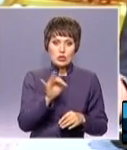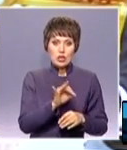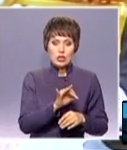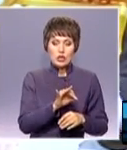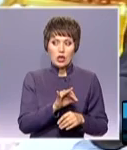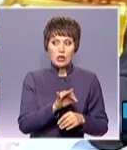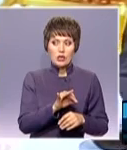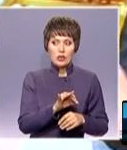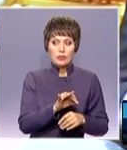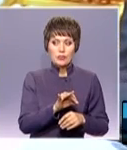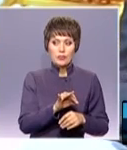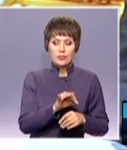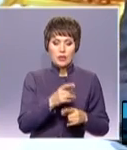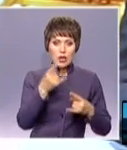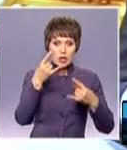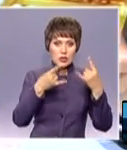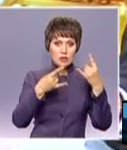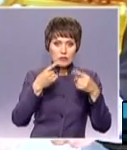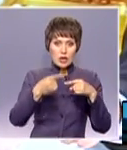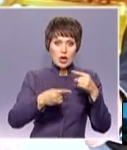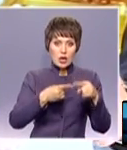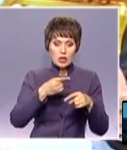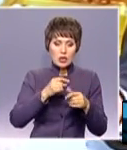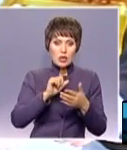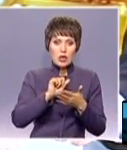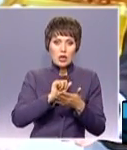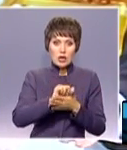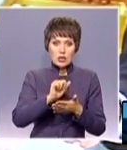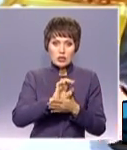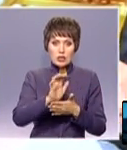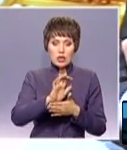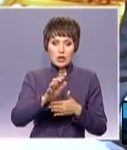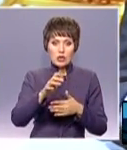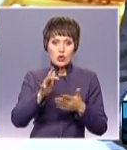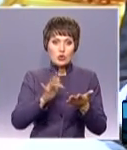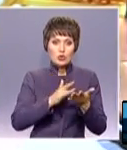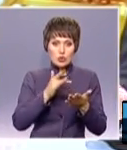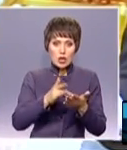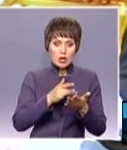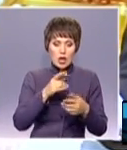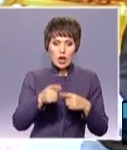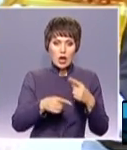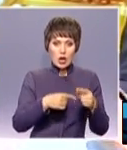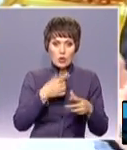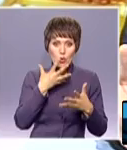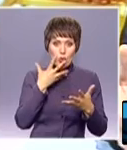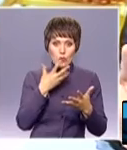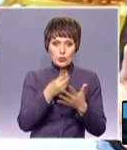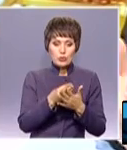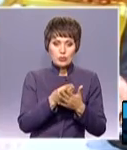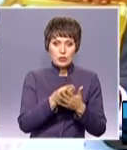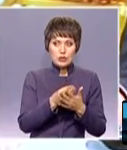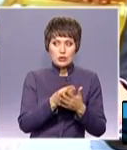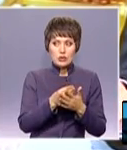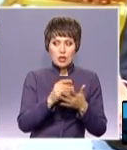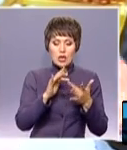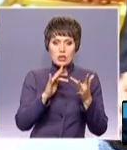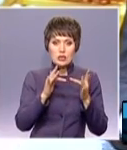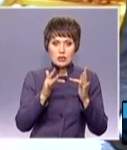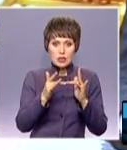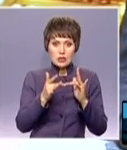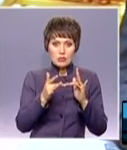Жаңағы телевизия арқылы, газета арқылы, журналдар арқылы өздеріміздің біздің сайтымыз